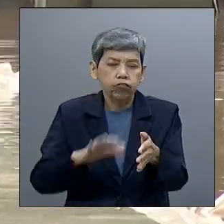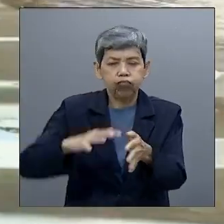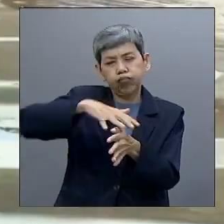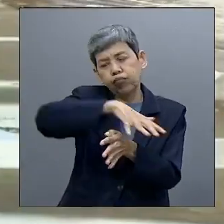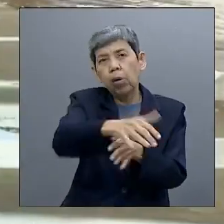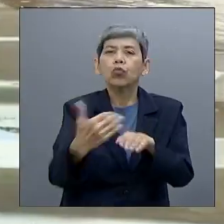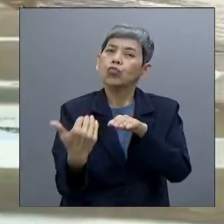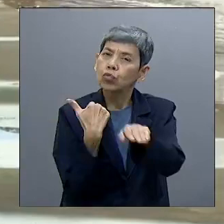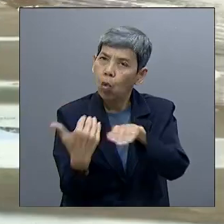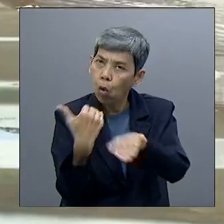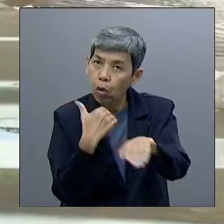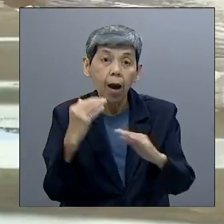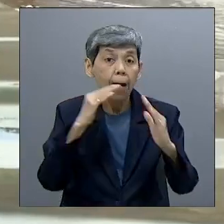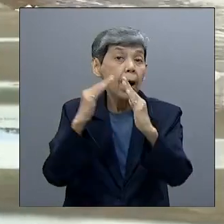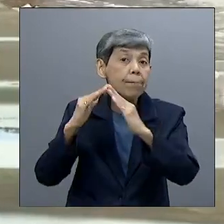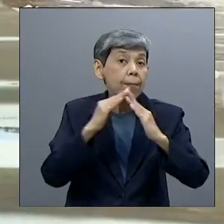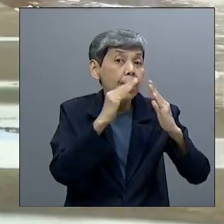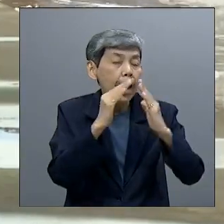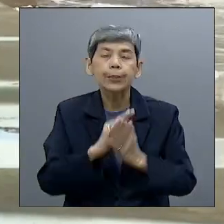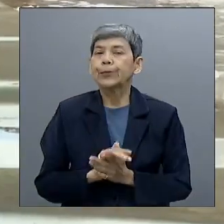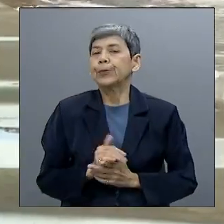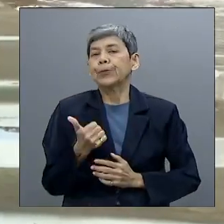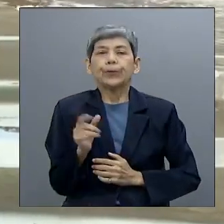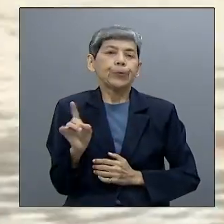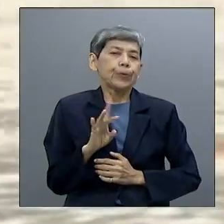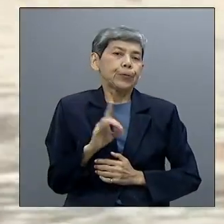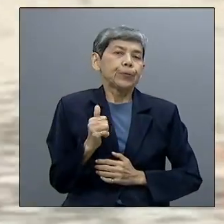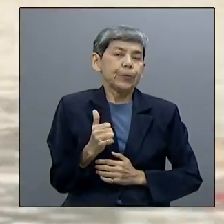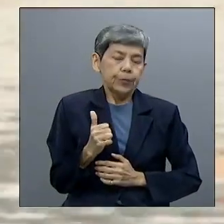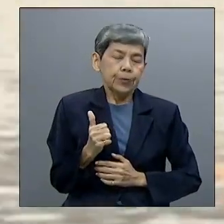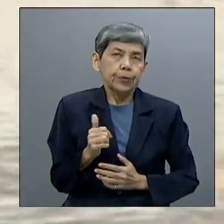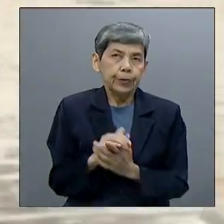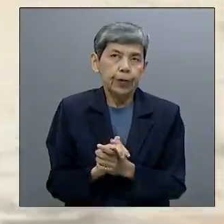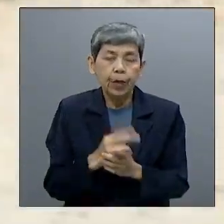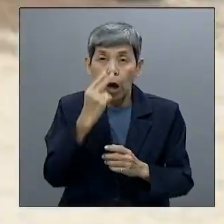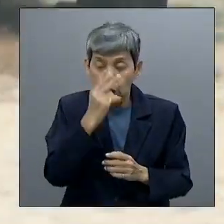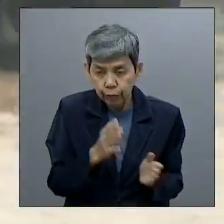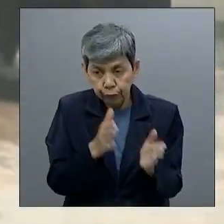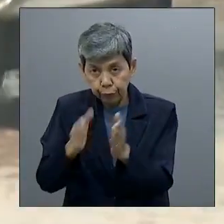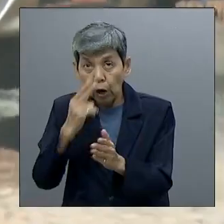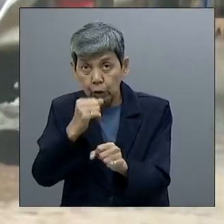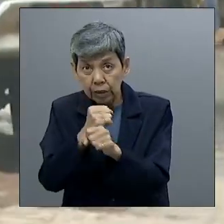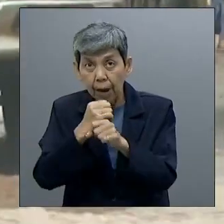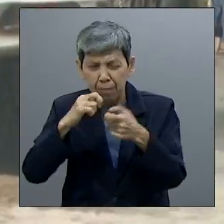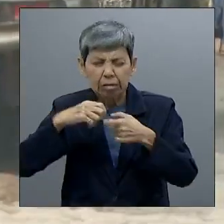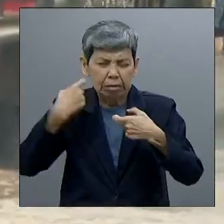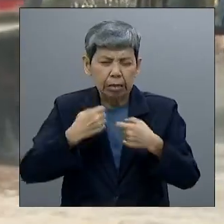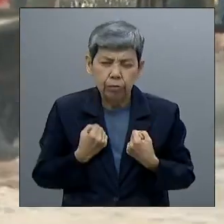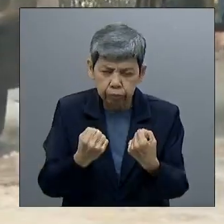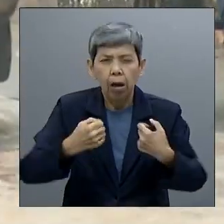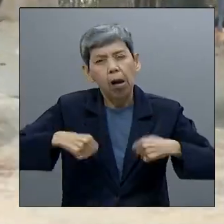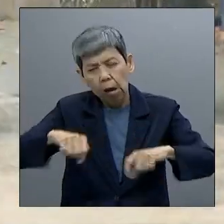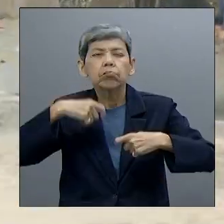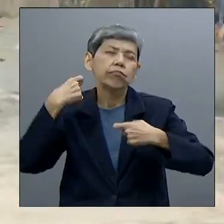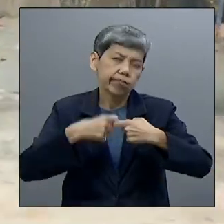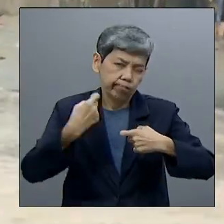ผิวจราจรแต่บ้านเรือนประชาชนยังไม่ได้รับผลกระทบมากนักนะคะแต่มันไปทำให้เกิดความยากลำบากในการเดินทางเข้า